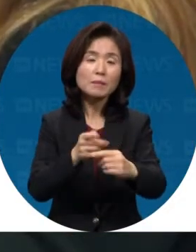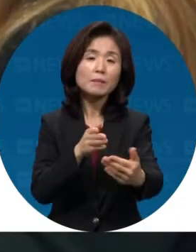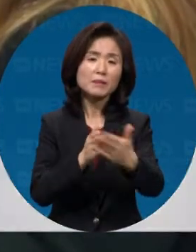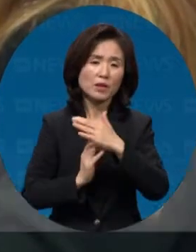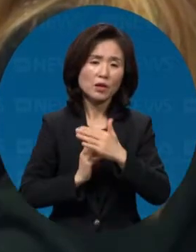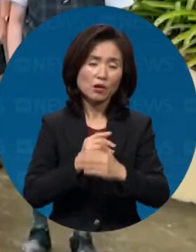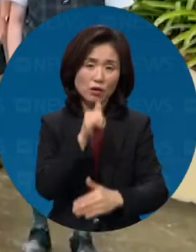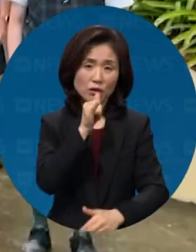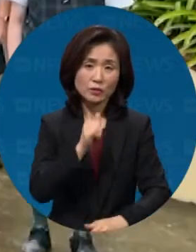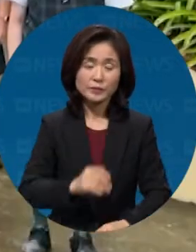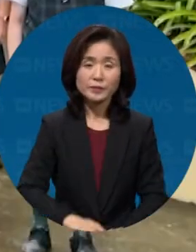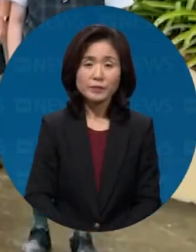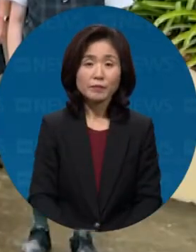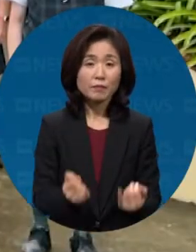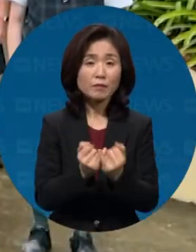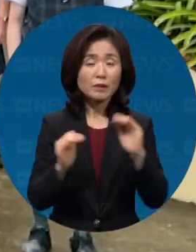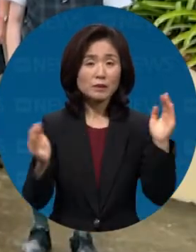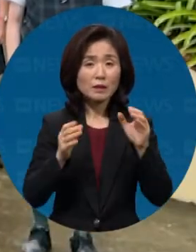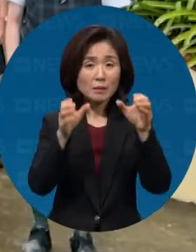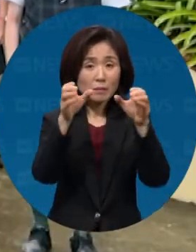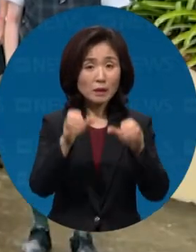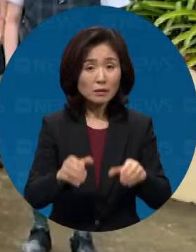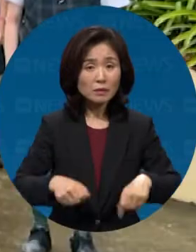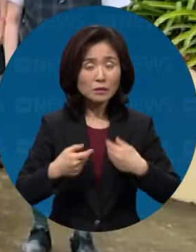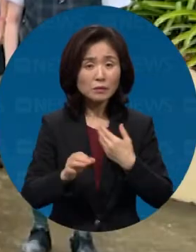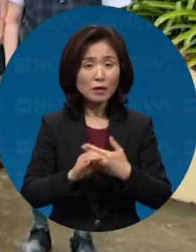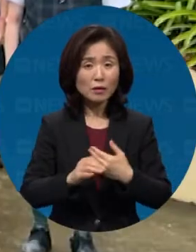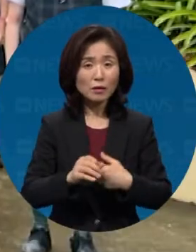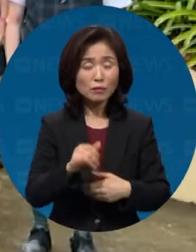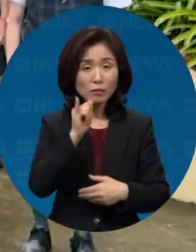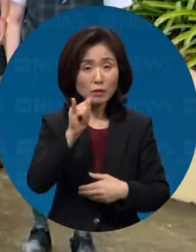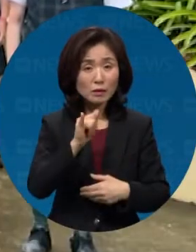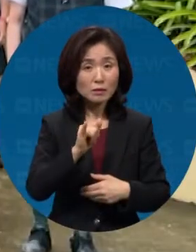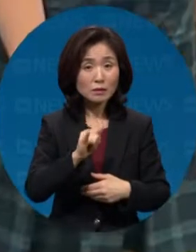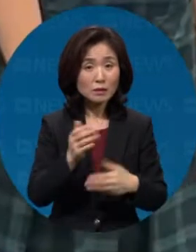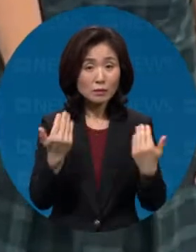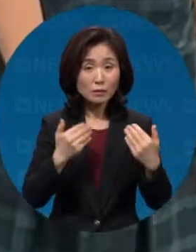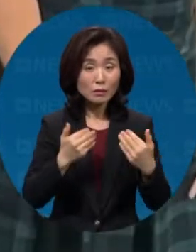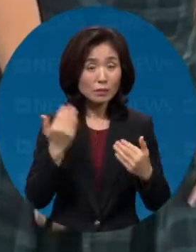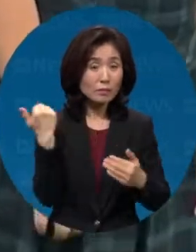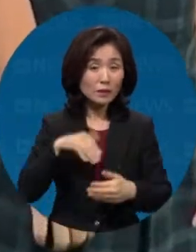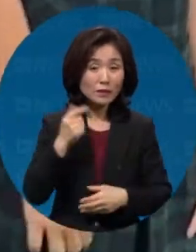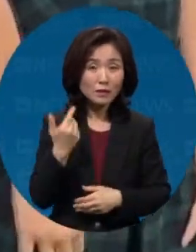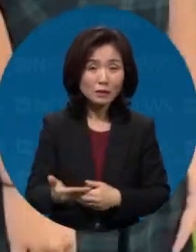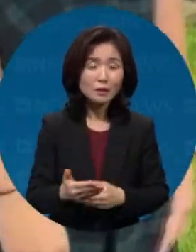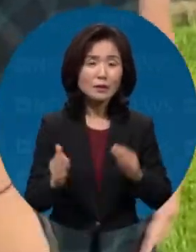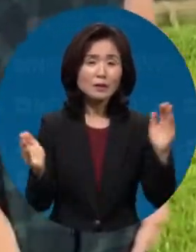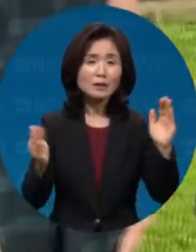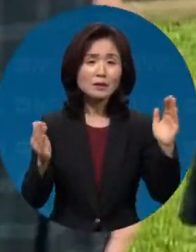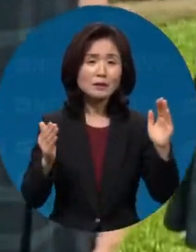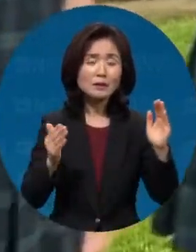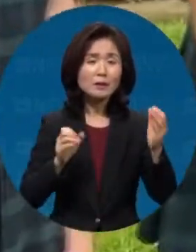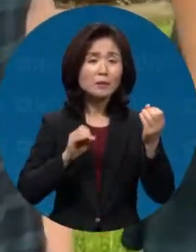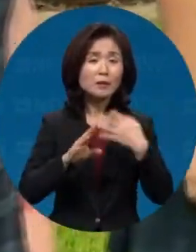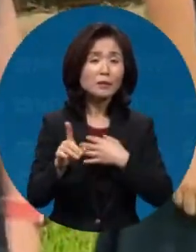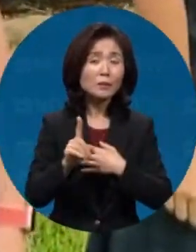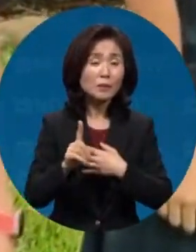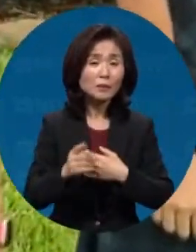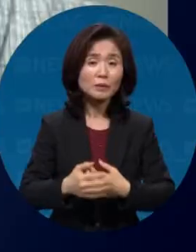경우도. 여학생이 바지를 입으면 명문이 아니게 되는 건가요? 학생들의 목소리 어떤 반응을 얻고